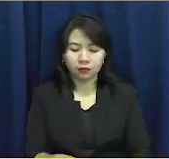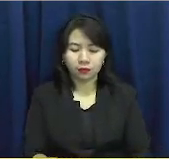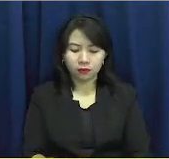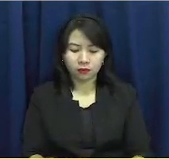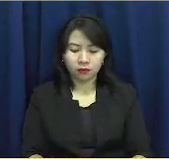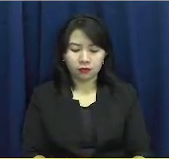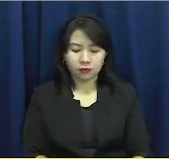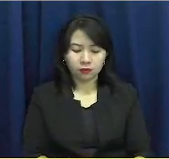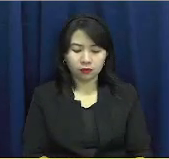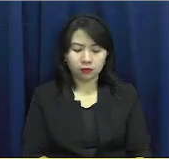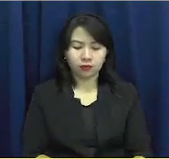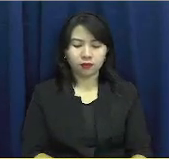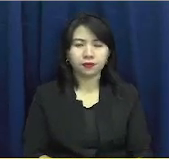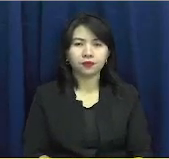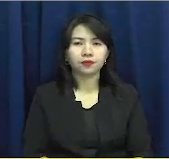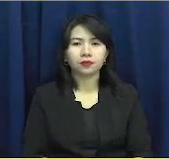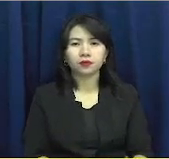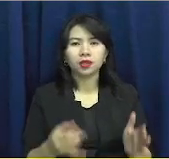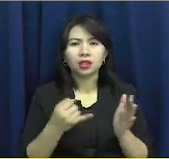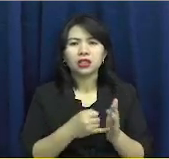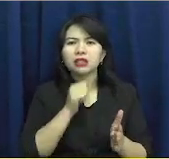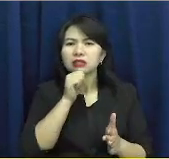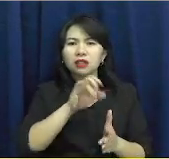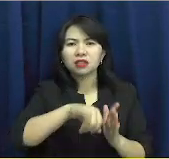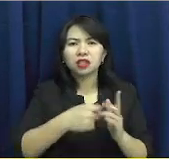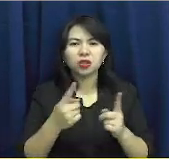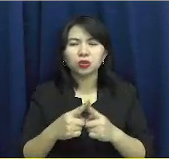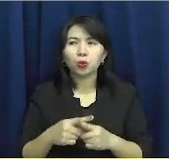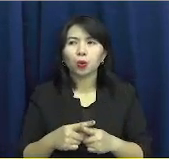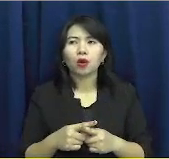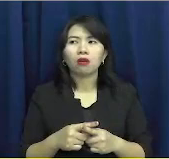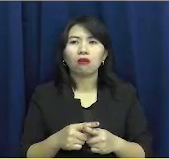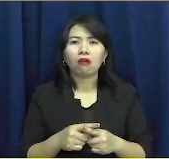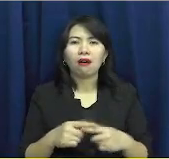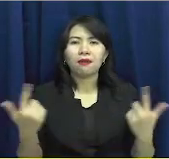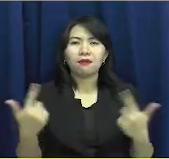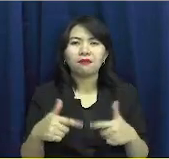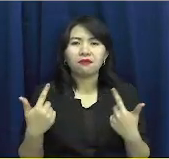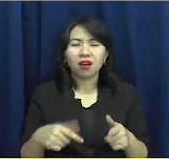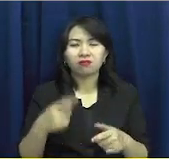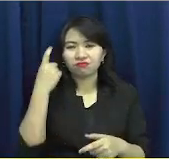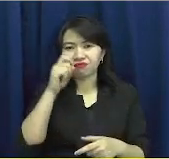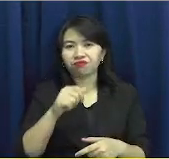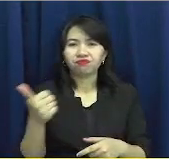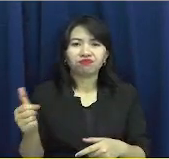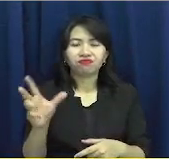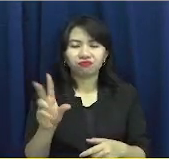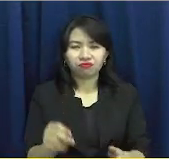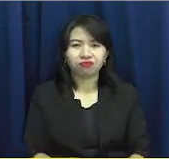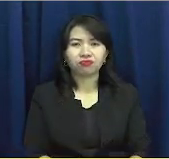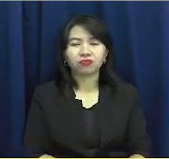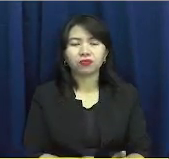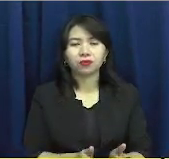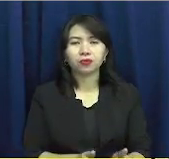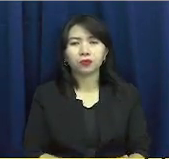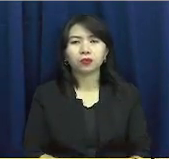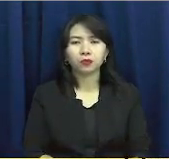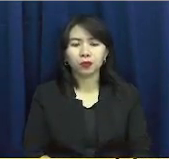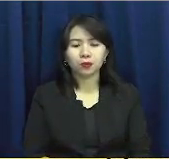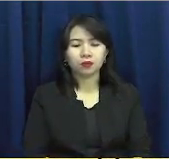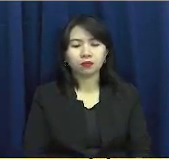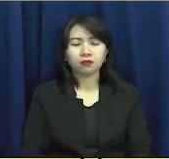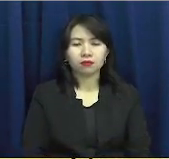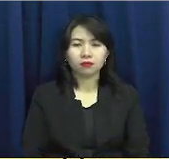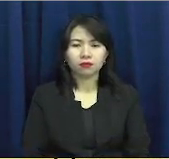it's not for the sake na tayo po ay makipag-debate sa iba. Yan ang hindi naiintindihan ng maraming religious groups sa panahon ngayon. Maraming